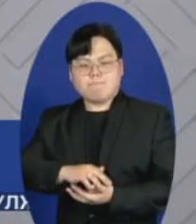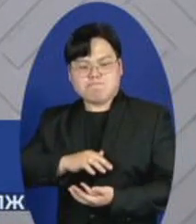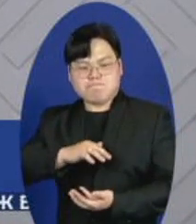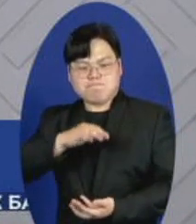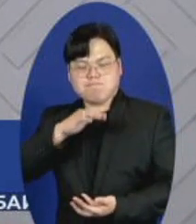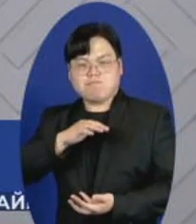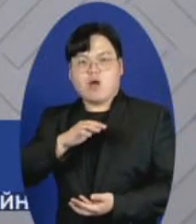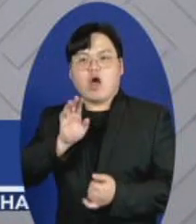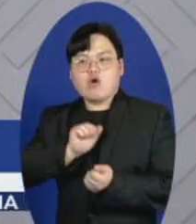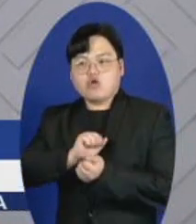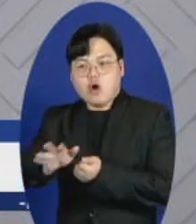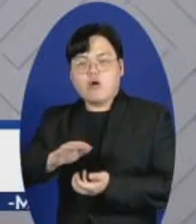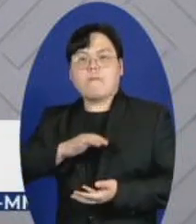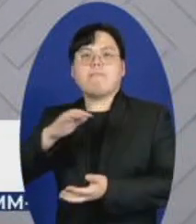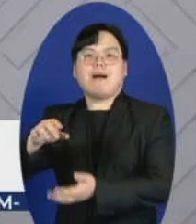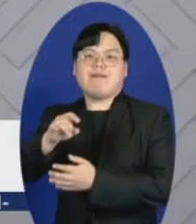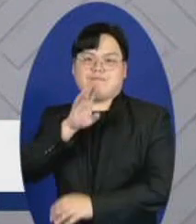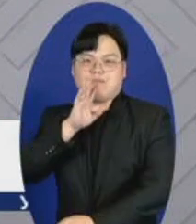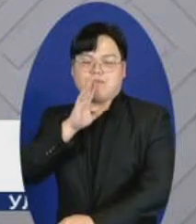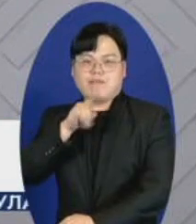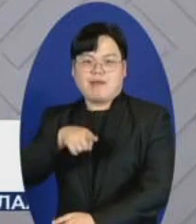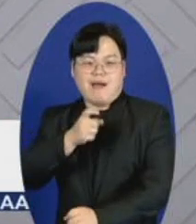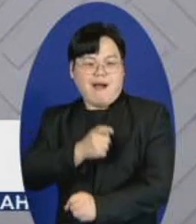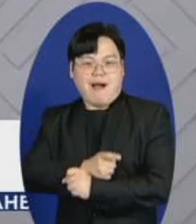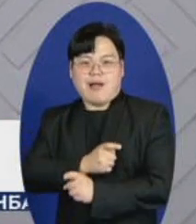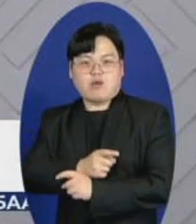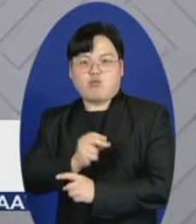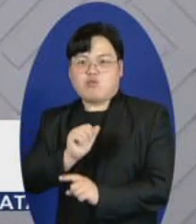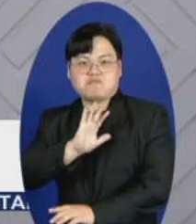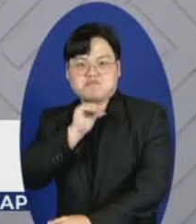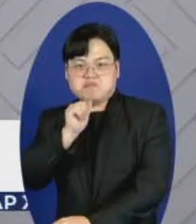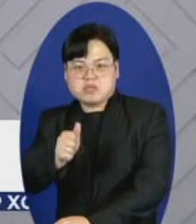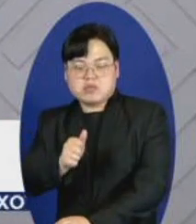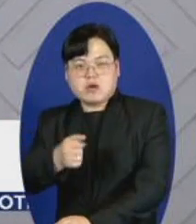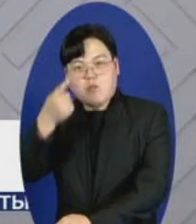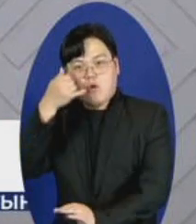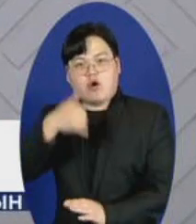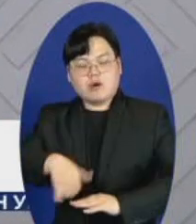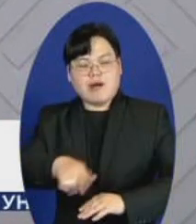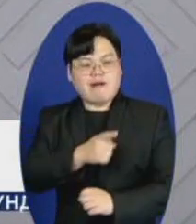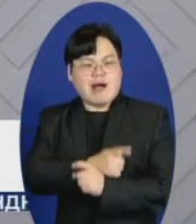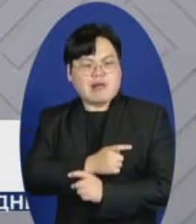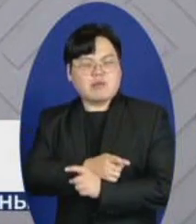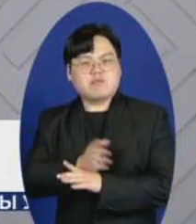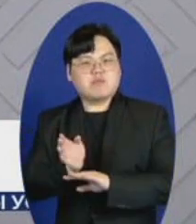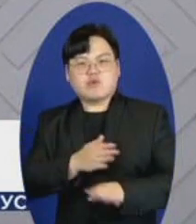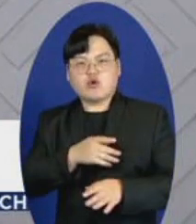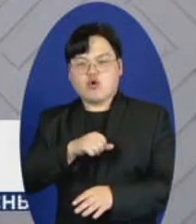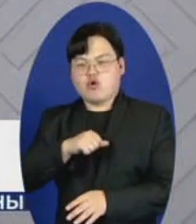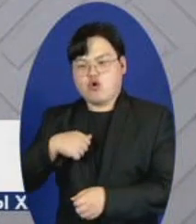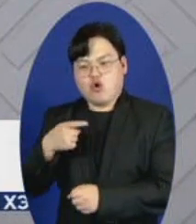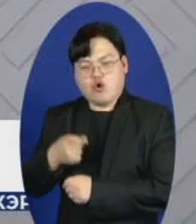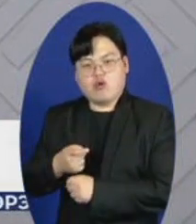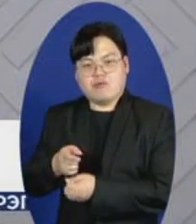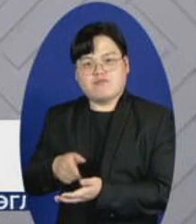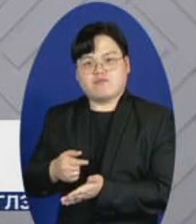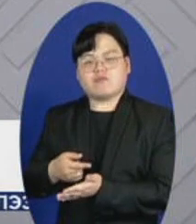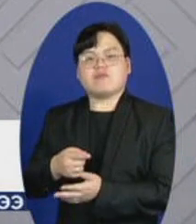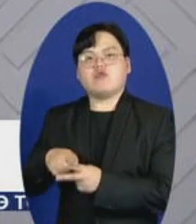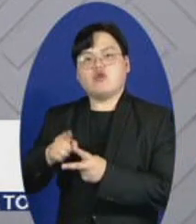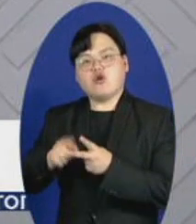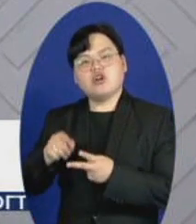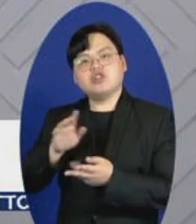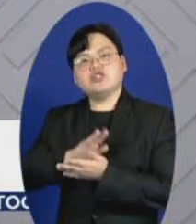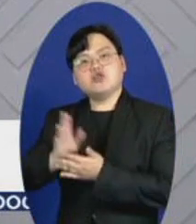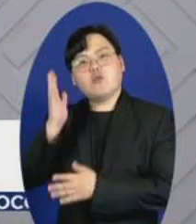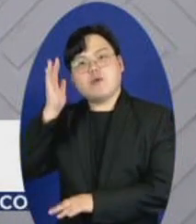энэ тогтолцоо хэвээрээ байна. Энэ нь бол хамгийн гол нь халамжийн мөнгө шүү. Одоо Монгол улс бол халамжаас хөдөлмөрийн тогтолцоонд нэгдүгээр шилжиж байна. За хоёрдугаарт бол шин